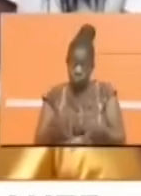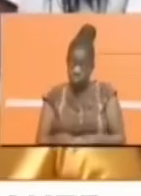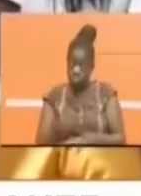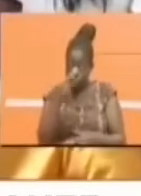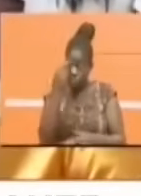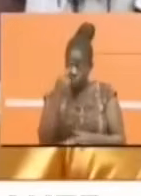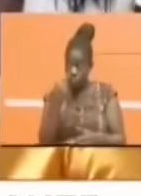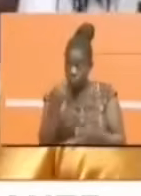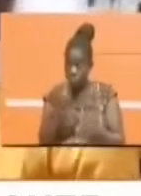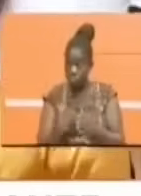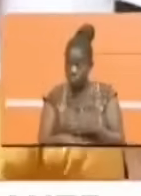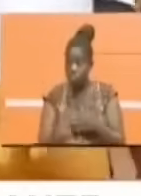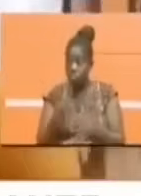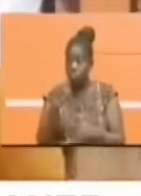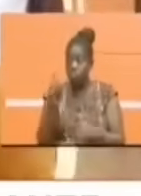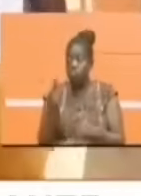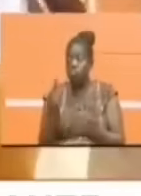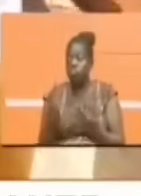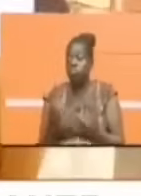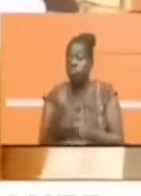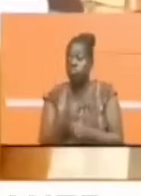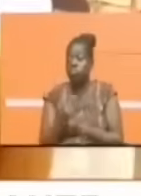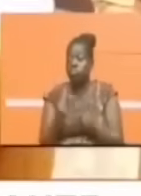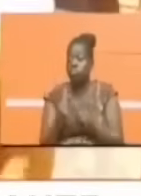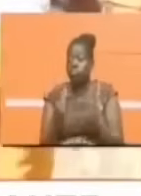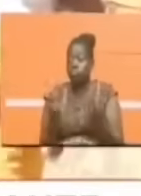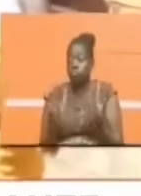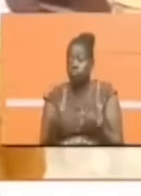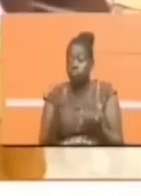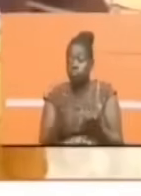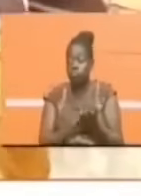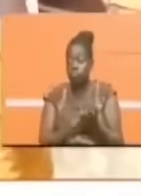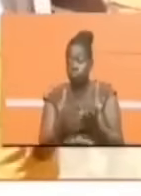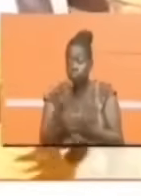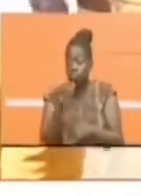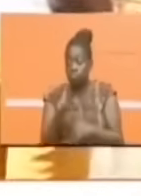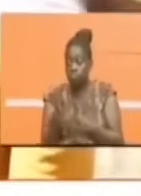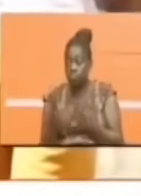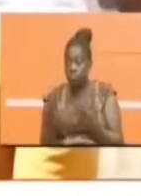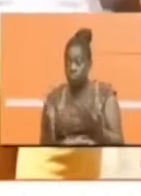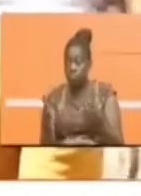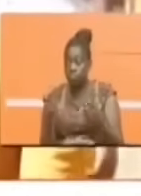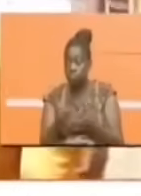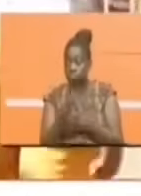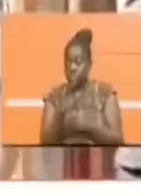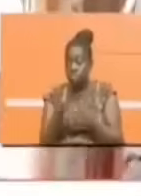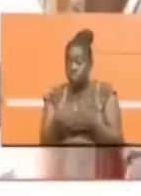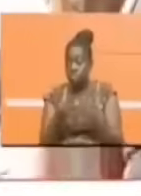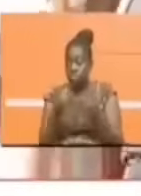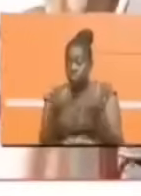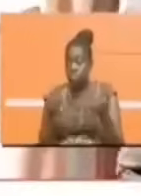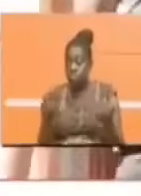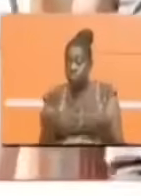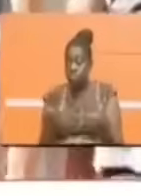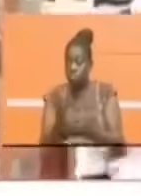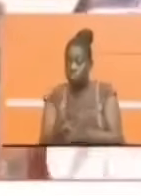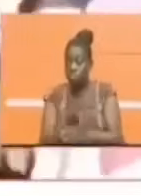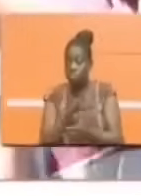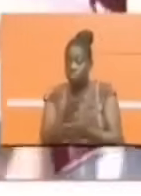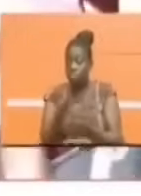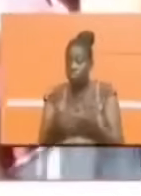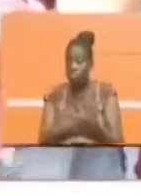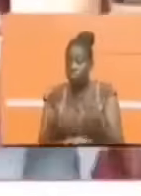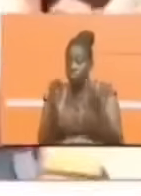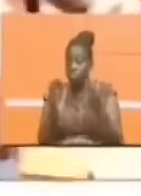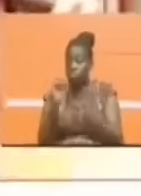atwaira agamenti mwala mukulu mbane era nti Robina Gwenjongo aba kasanti mwana wa mugenzi bonna baana ate bana bakanira bintu balina